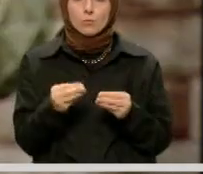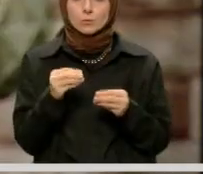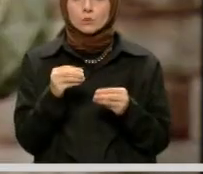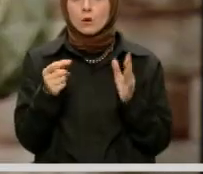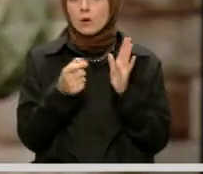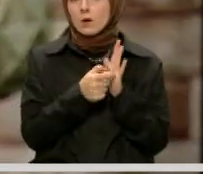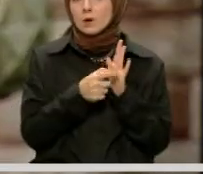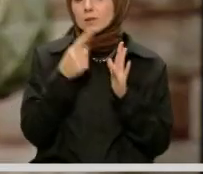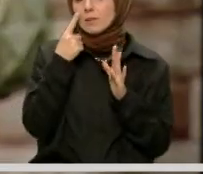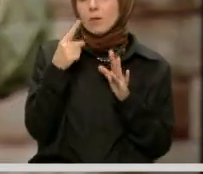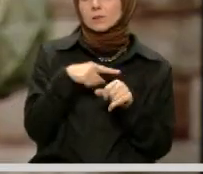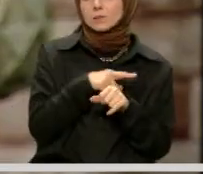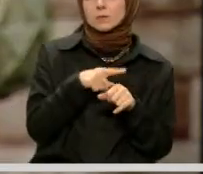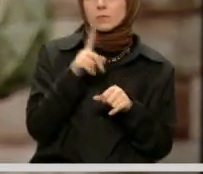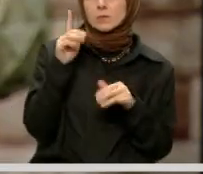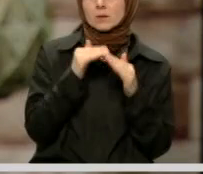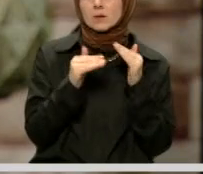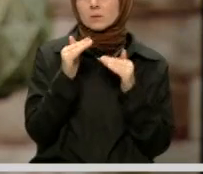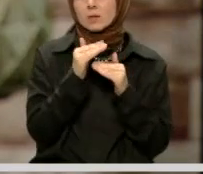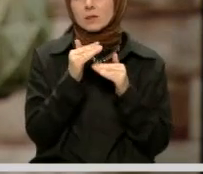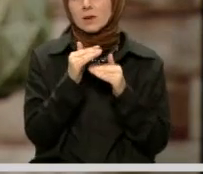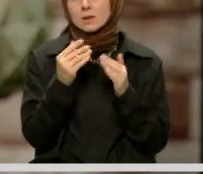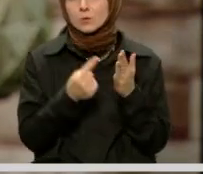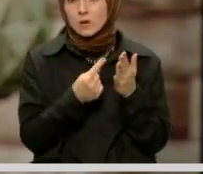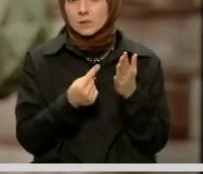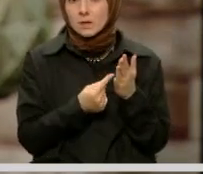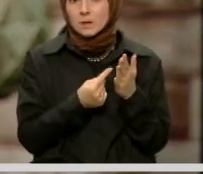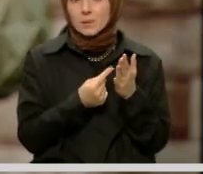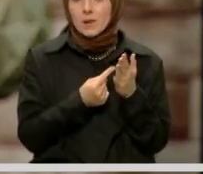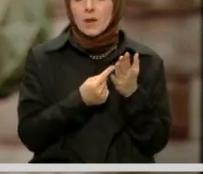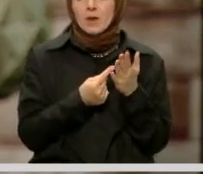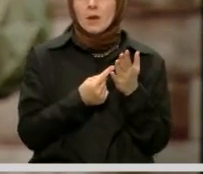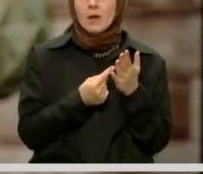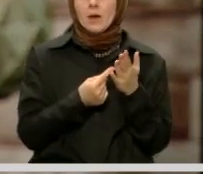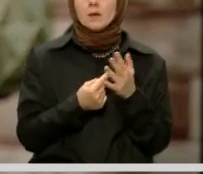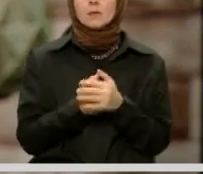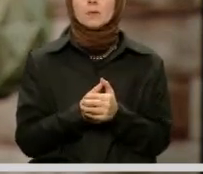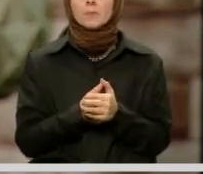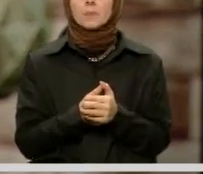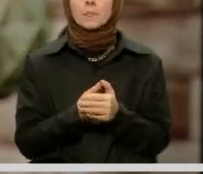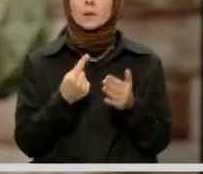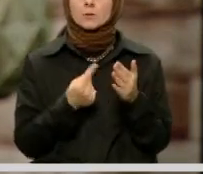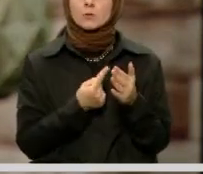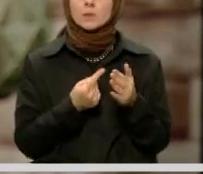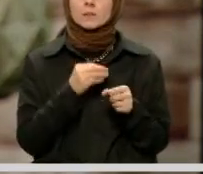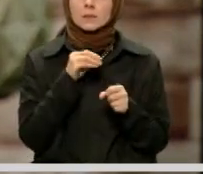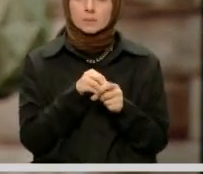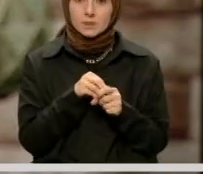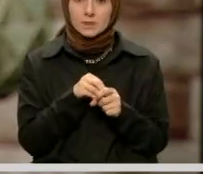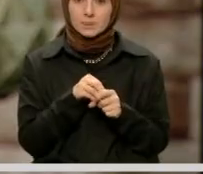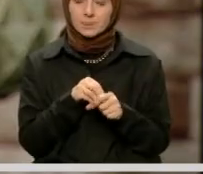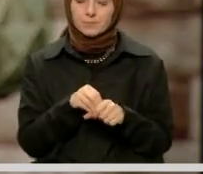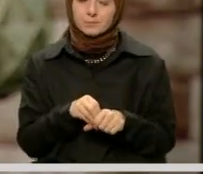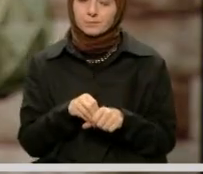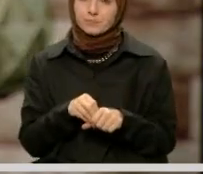Yüce Rabbimiz kitabında, Kur'an-ı Kerim'de ya eyyuhellezine amenu kutibe aleykumus siyamu kema kutibe alellezine